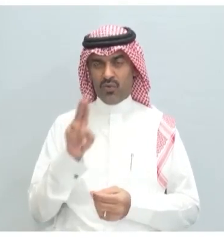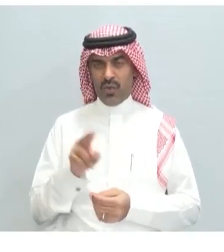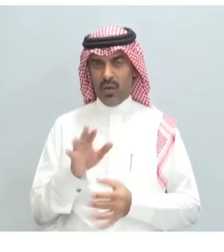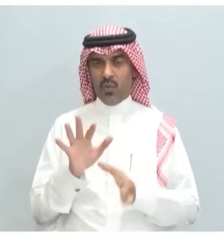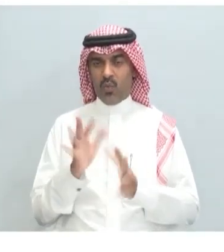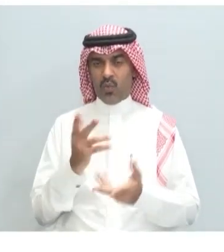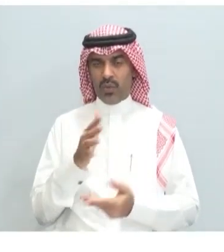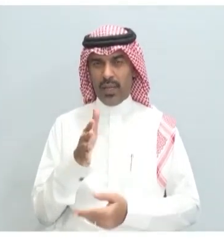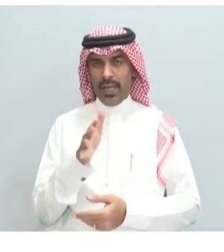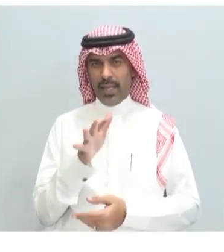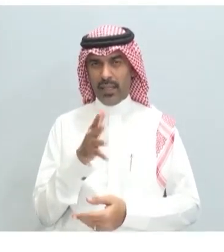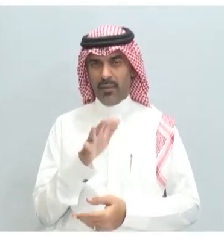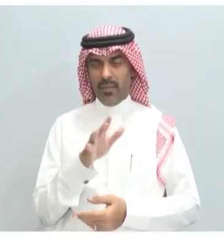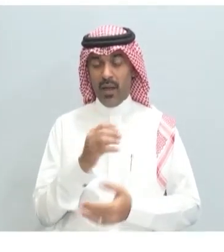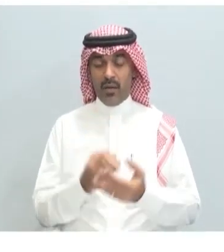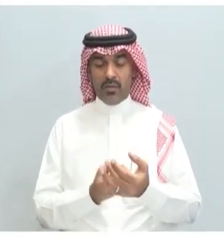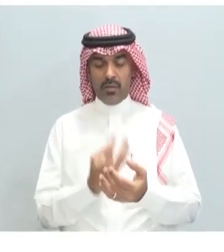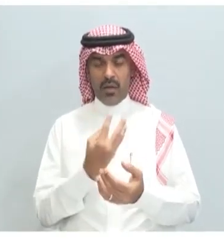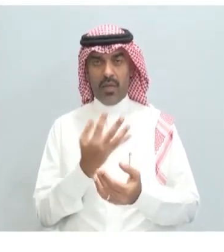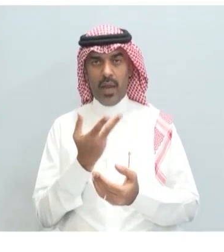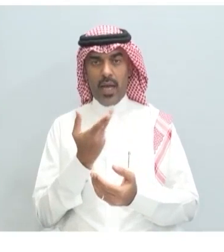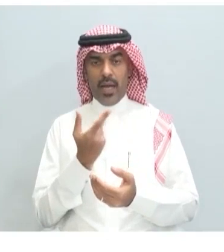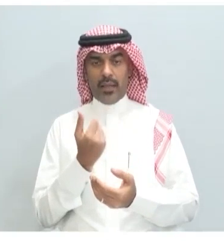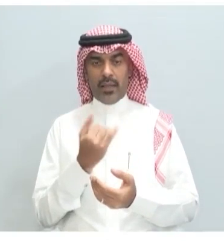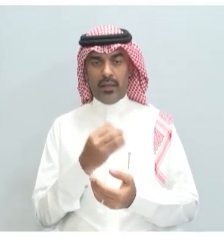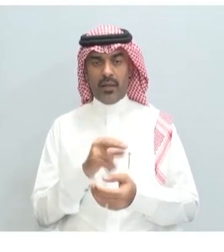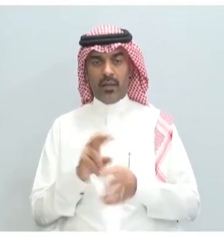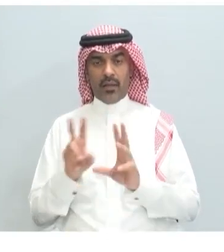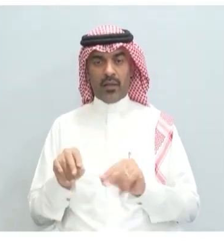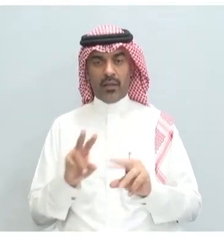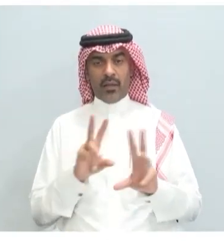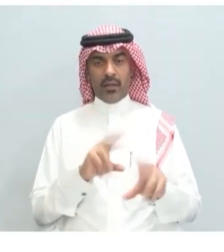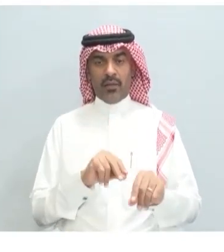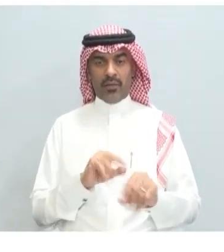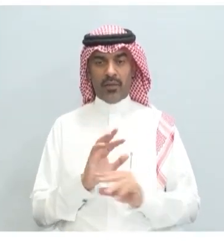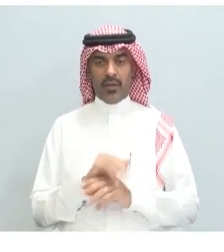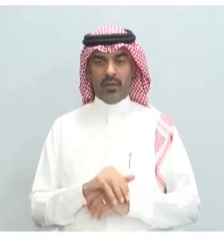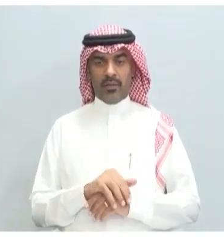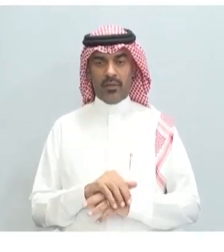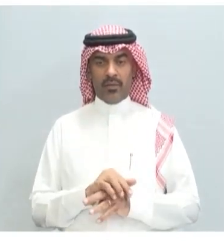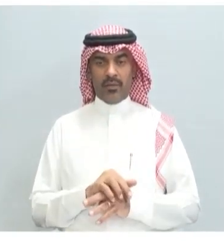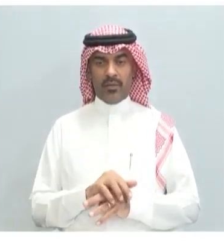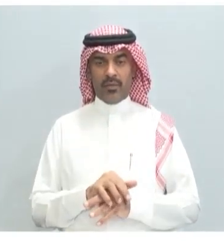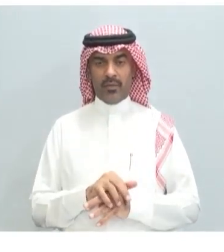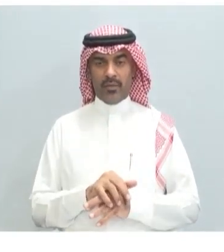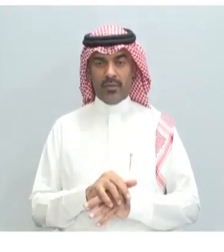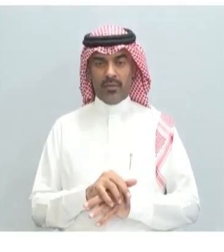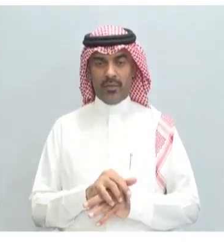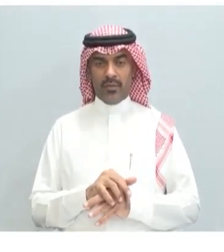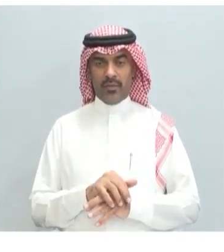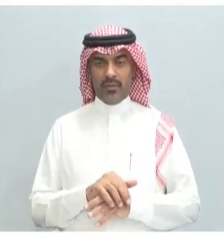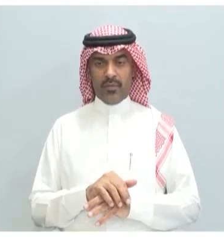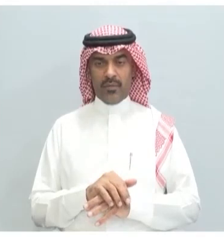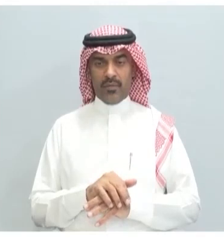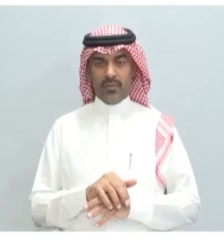احتمال ان يظهر العدد نفسه على الوجهين الظاهرين شوفوا معاي ان يظهر العدد نفسه على